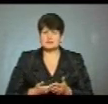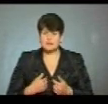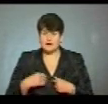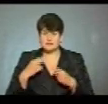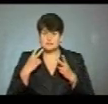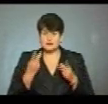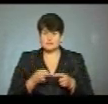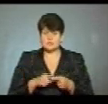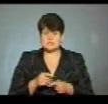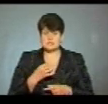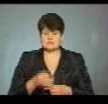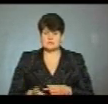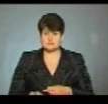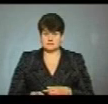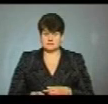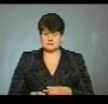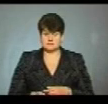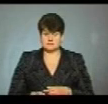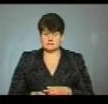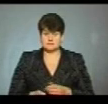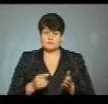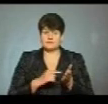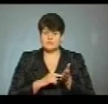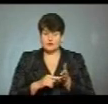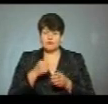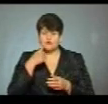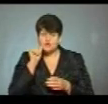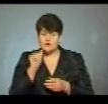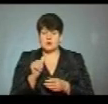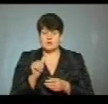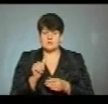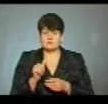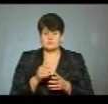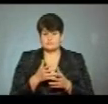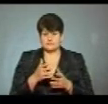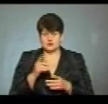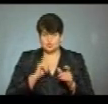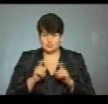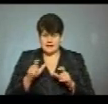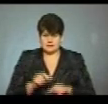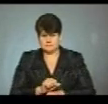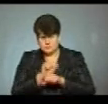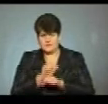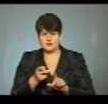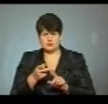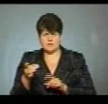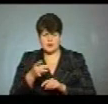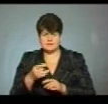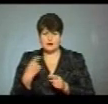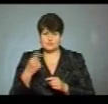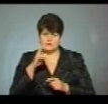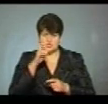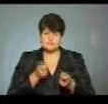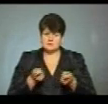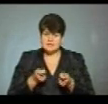що на це відповісти. Зазначу, вчора понад 100 студентів-медиків Тернополя вдруге протестували під облдержадміністрацією. Такі